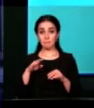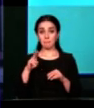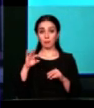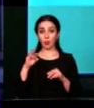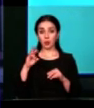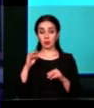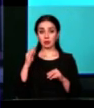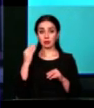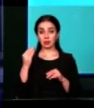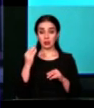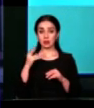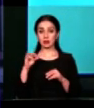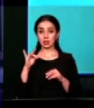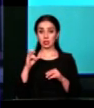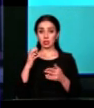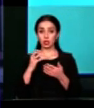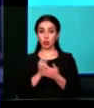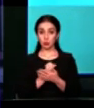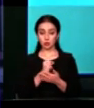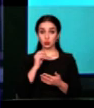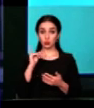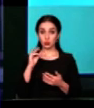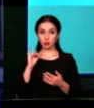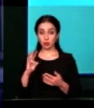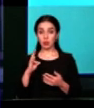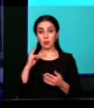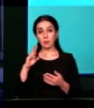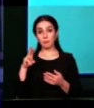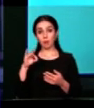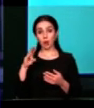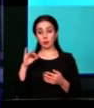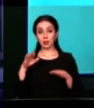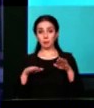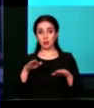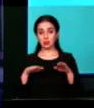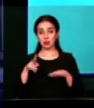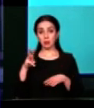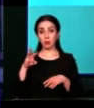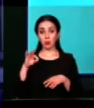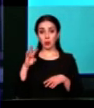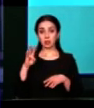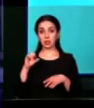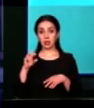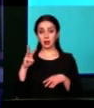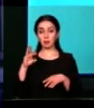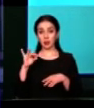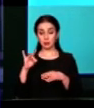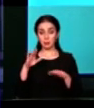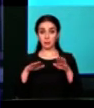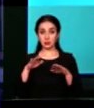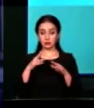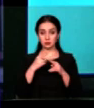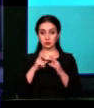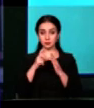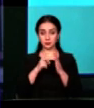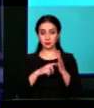Polimerlanish darajasini topishimiz uchun polimer massasini monomer massasiga bo'lamiz.